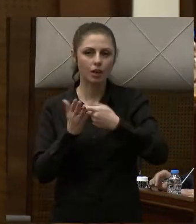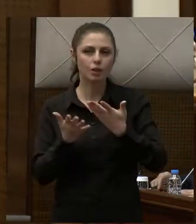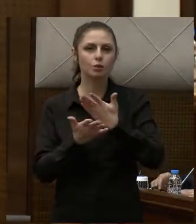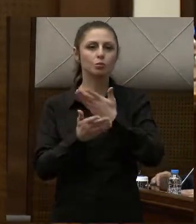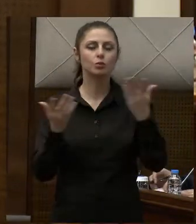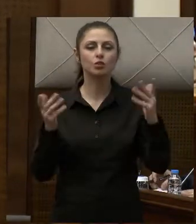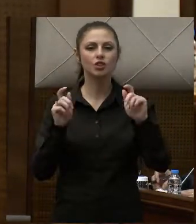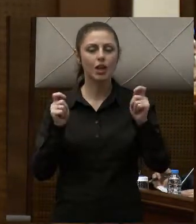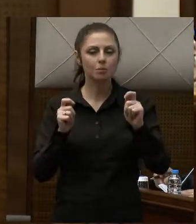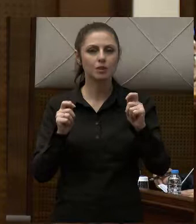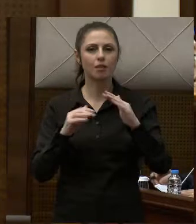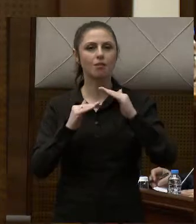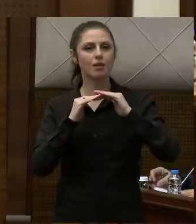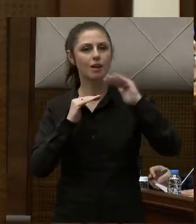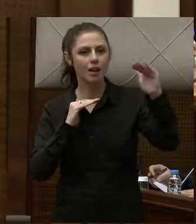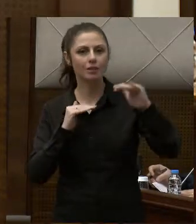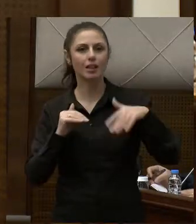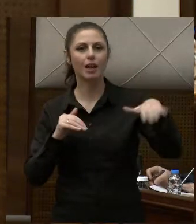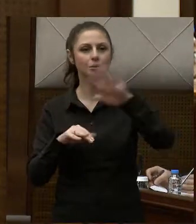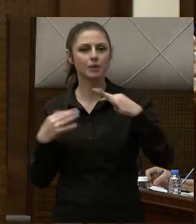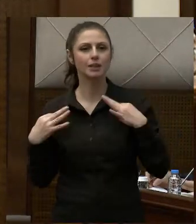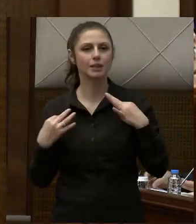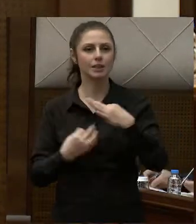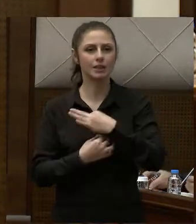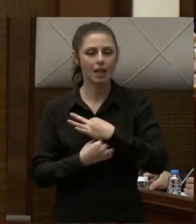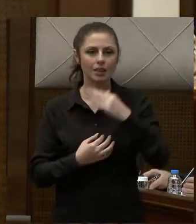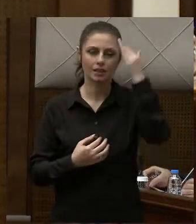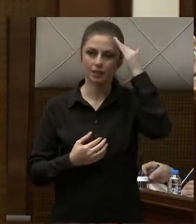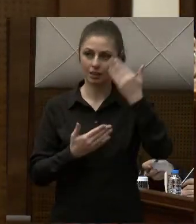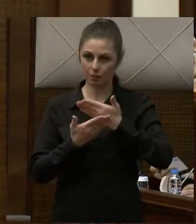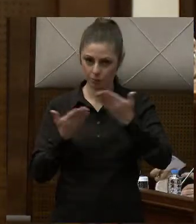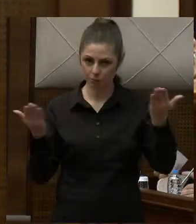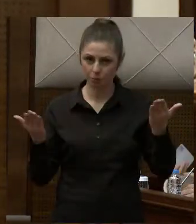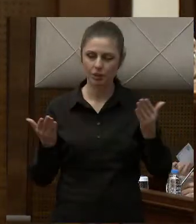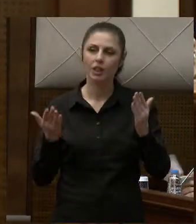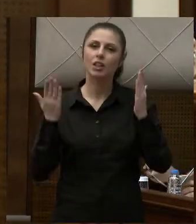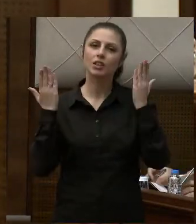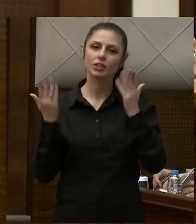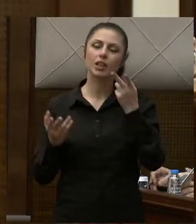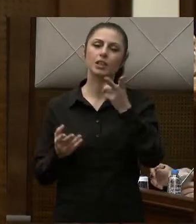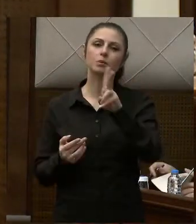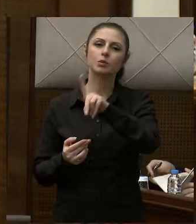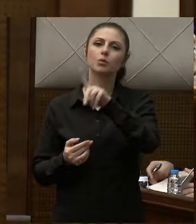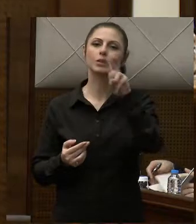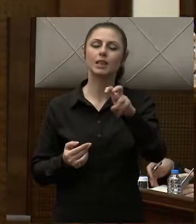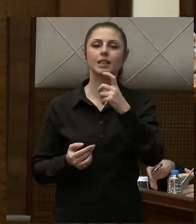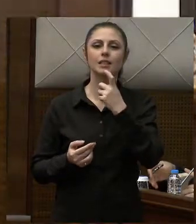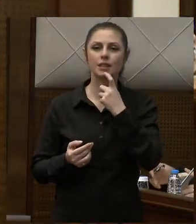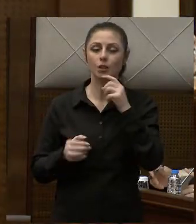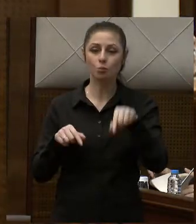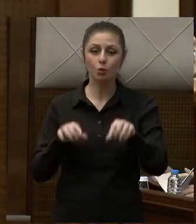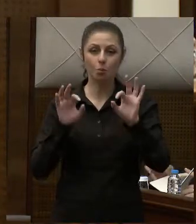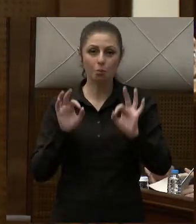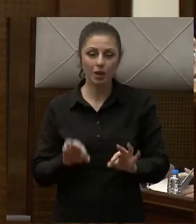halkı, hanımefendiler, beyefendiler, hepinizi saygıyla, sevgiyle, muhabbetle selamlıyorum. İnşallah 2018 yılında bugün